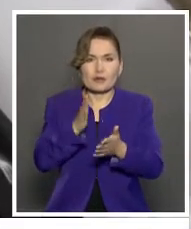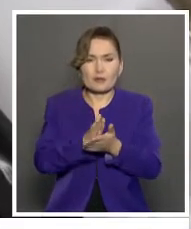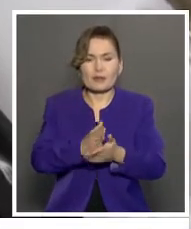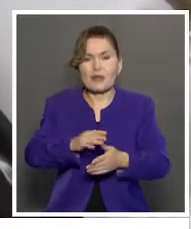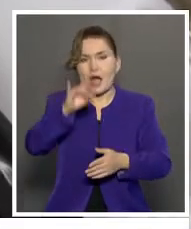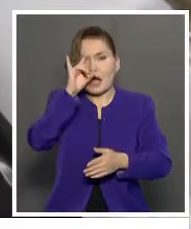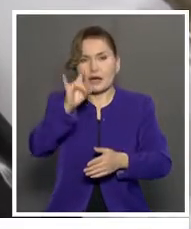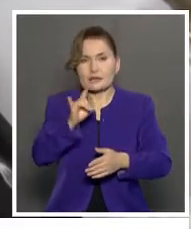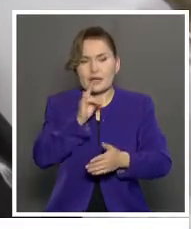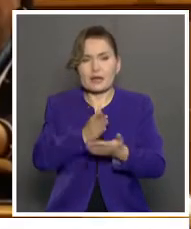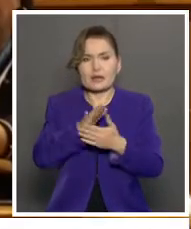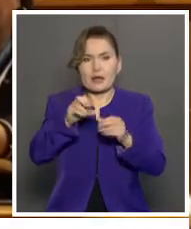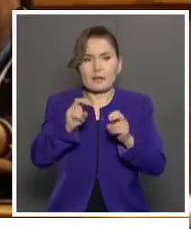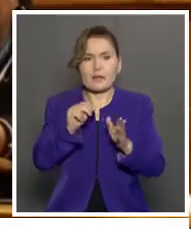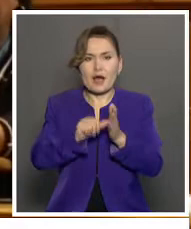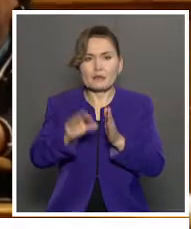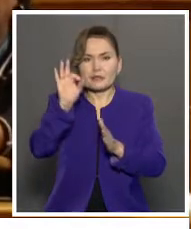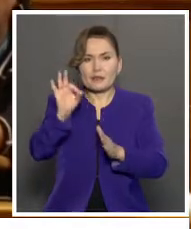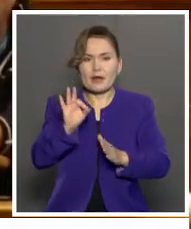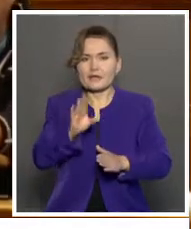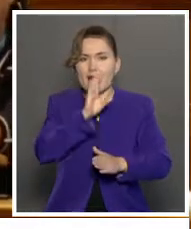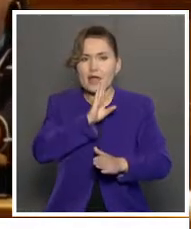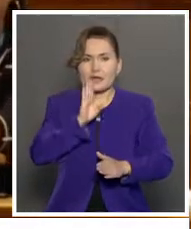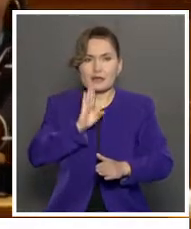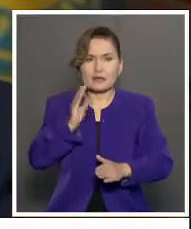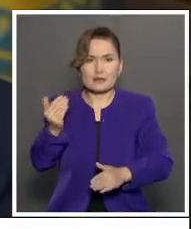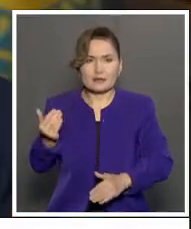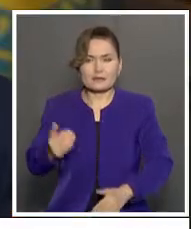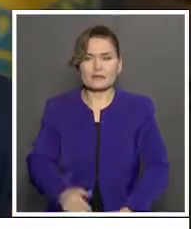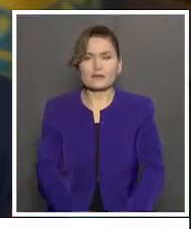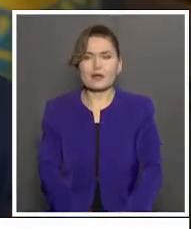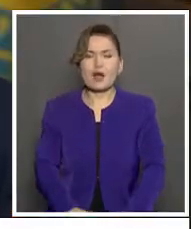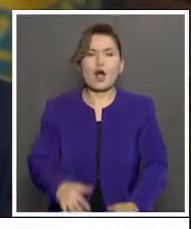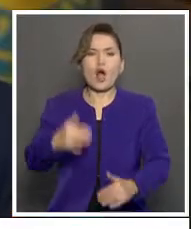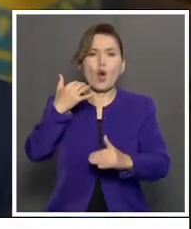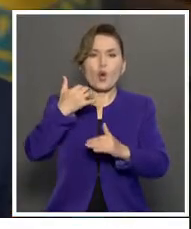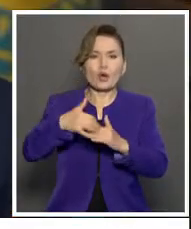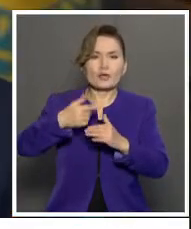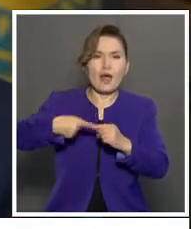мемлекеттік қызметшілердің 60% әйелдер. Орта бизнесте